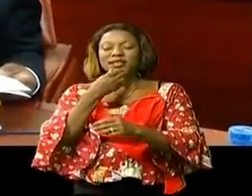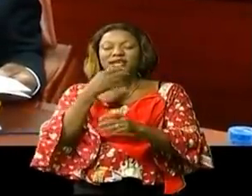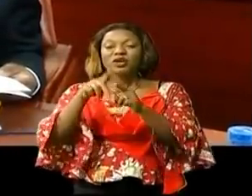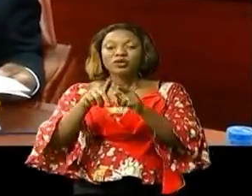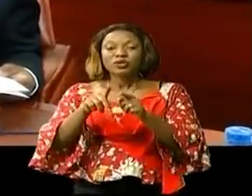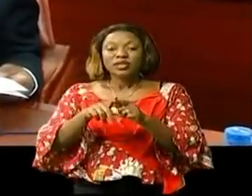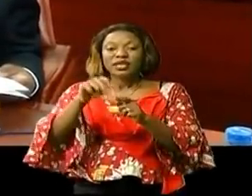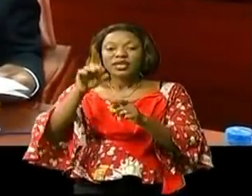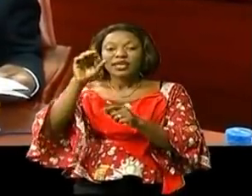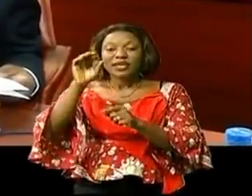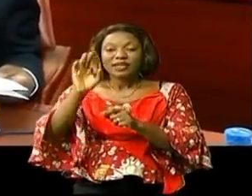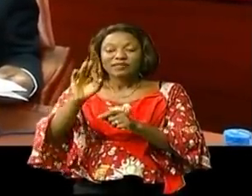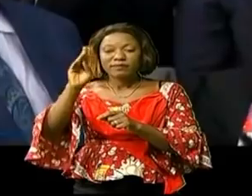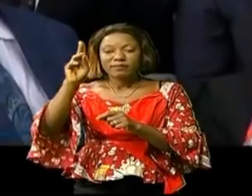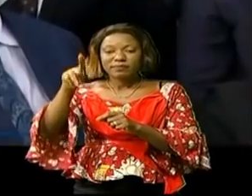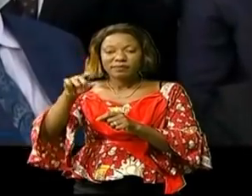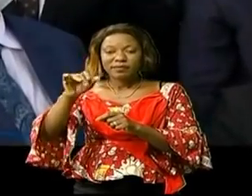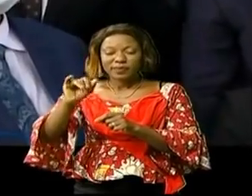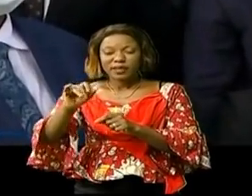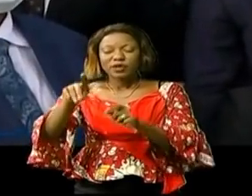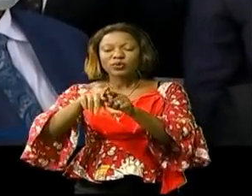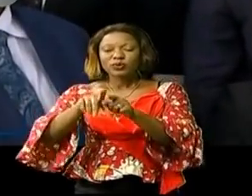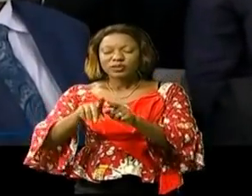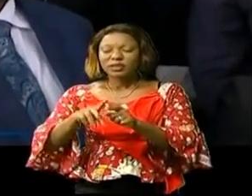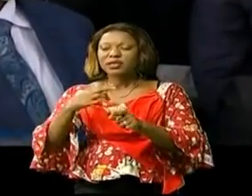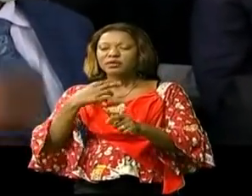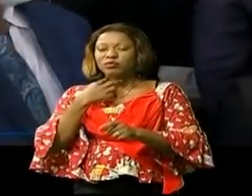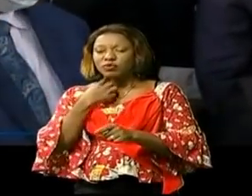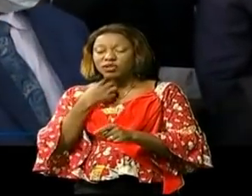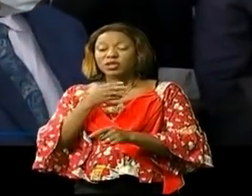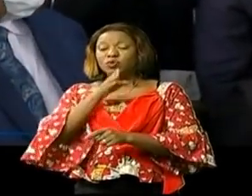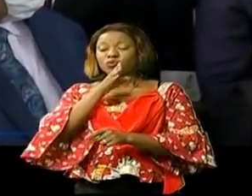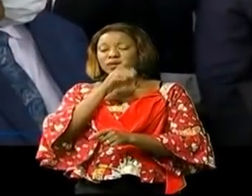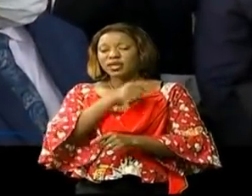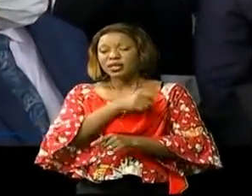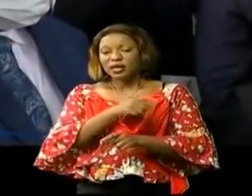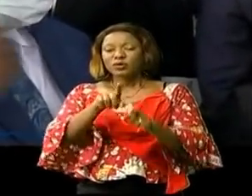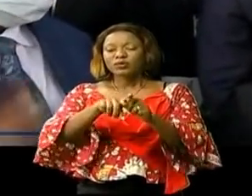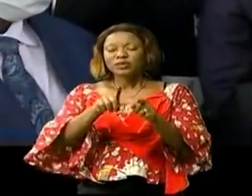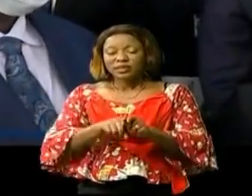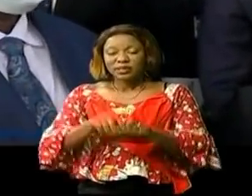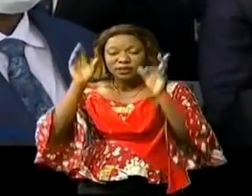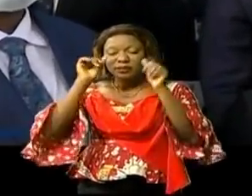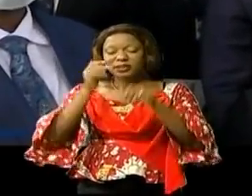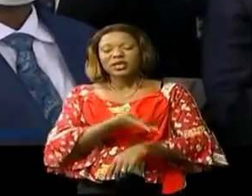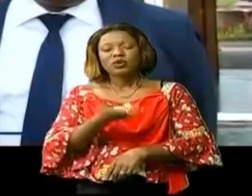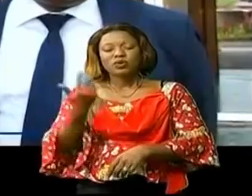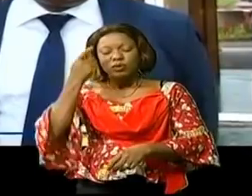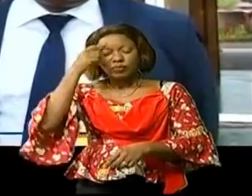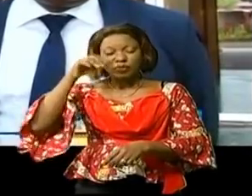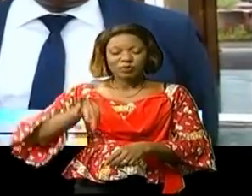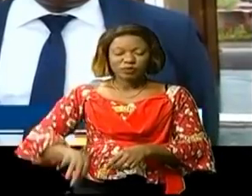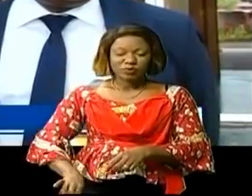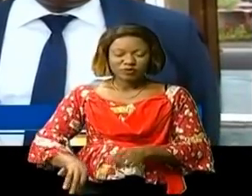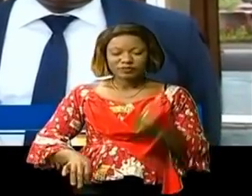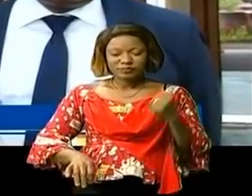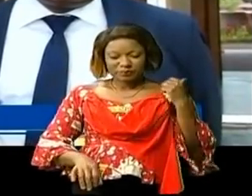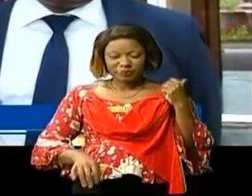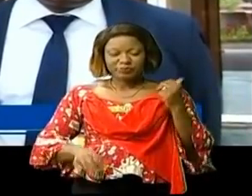c'est grâce à l'intervention du chef de l'État que le blocage qui persistait a été levé au sujet du taux d'intérêt. Nous